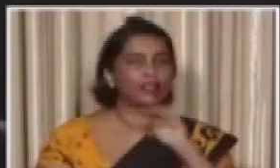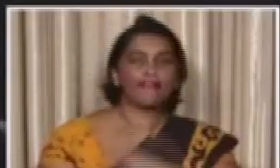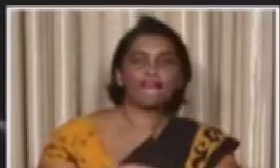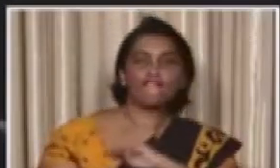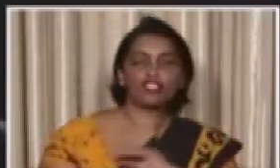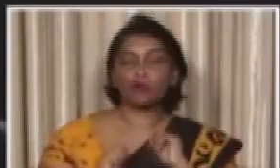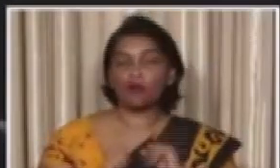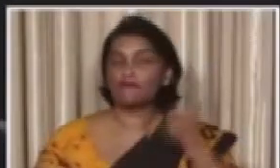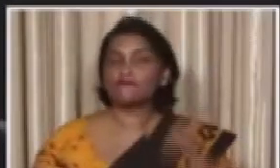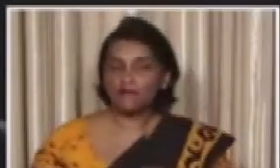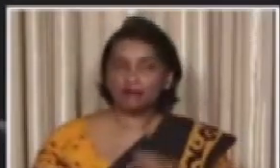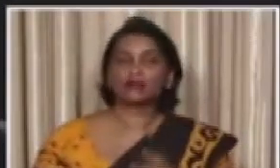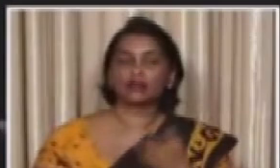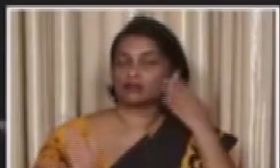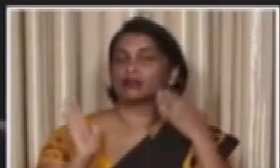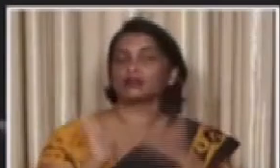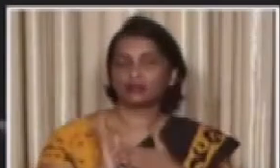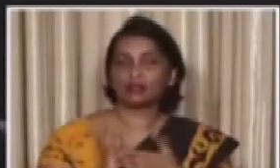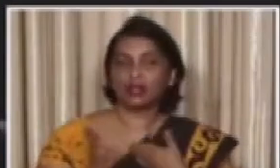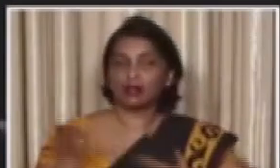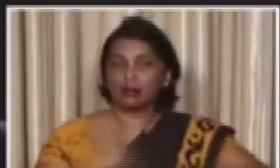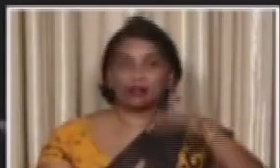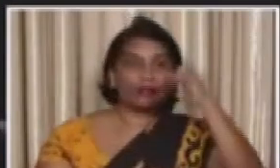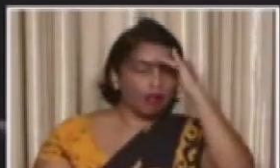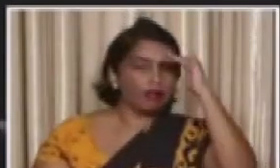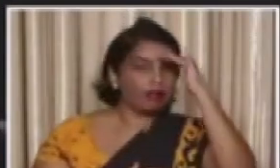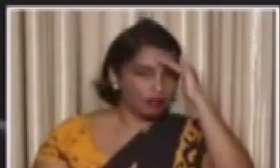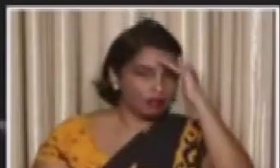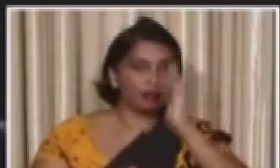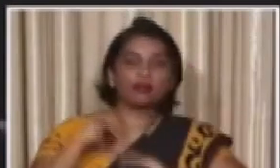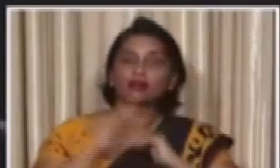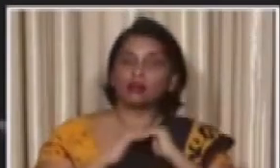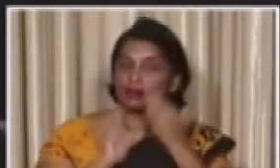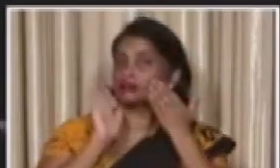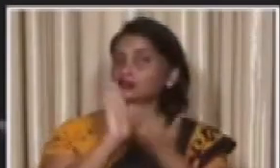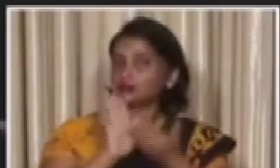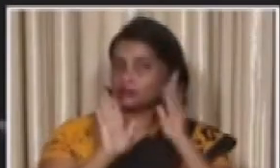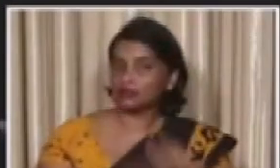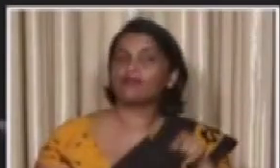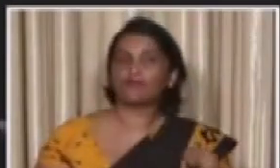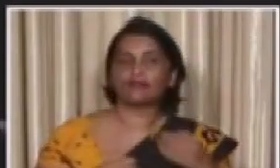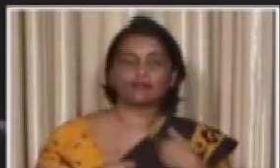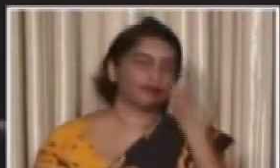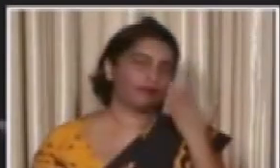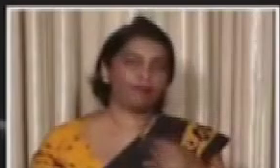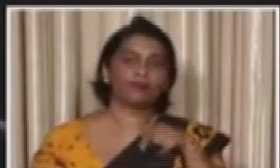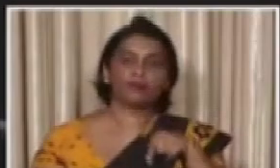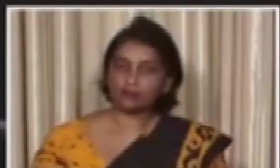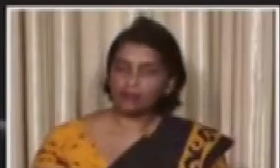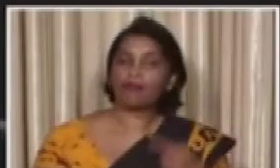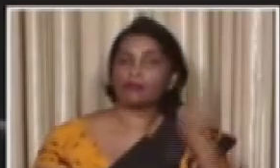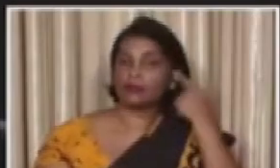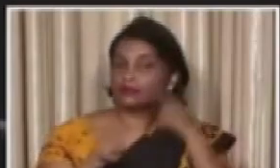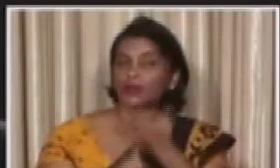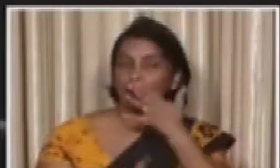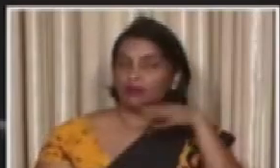කොයිතරම් වැදගත්ද කියන එක කාරණය අපේම නායකයෝ ප්‍රායෝගිකව ඔප්පු කළ ඉතිහාසයක් අපිට තිබෙනවා. දැන්වත් අපි එයින්